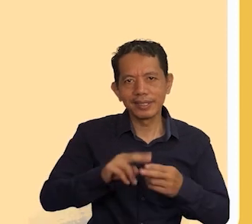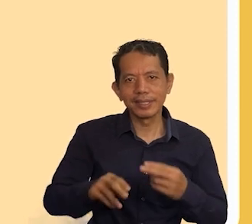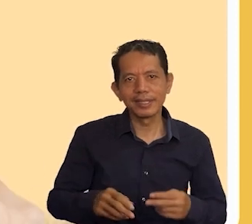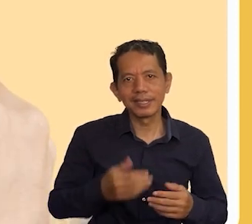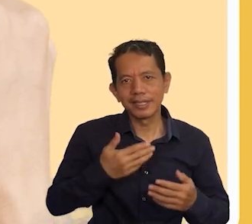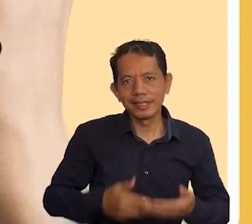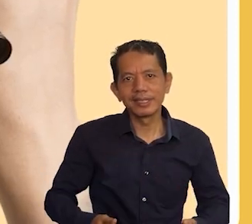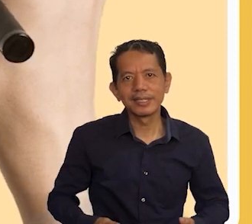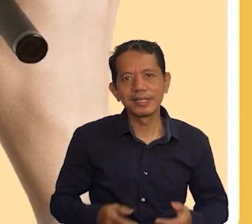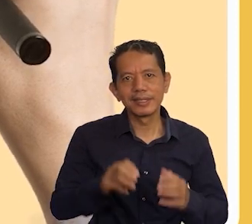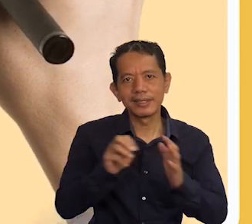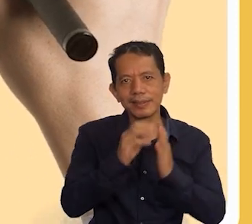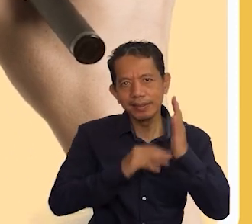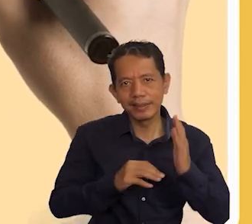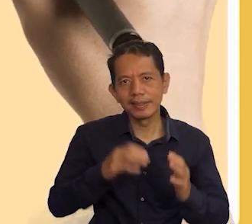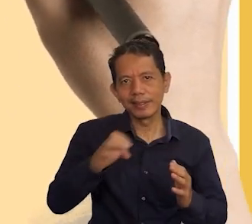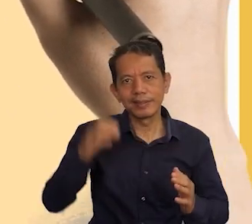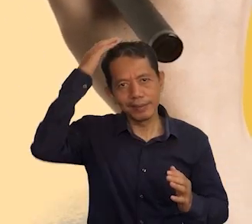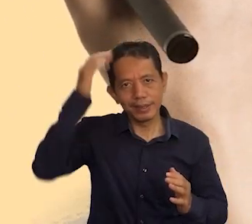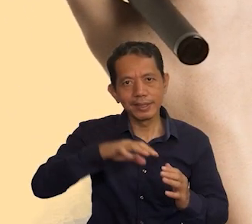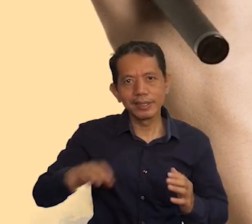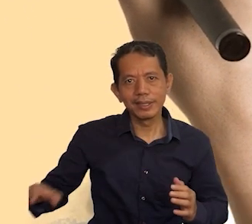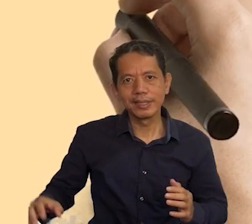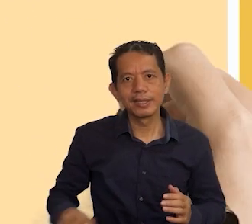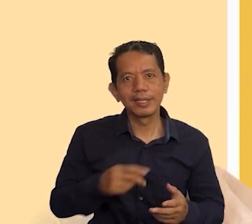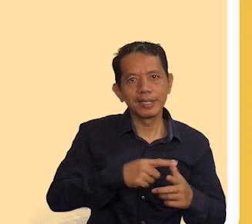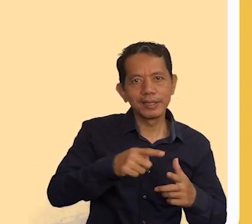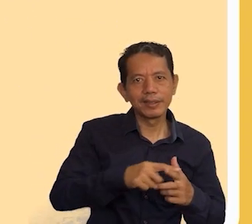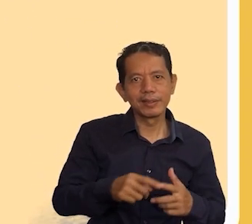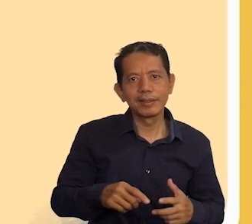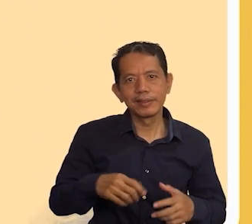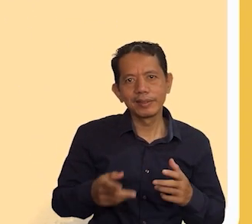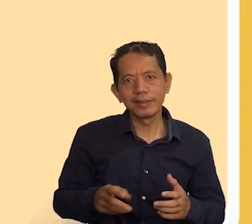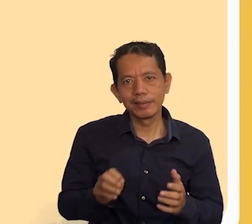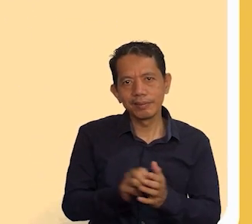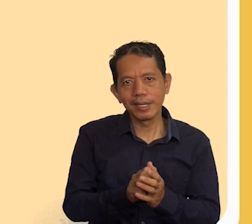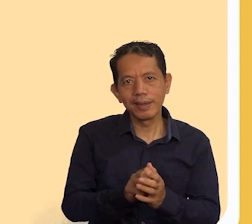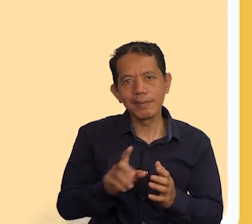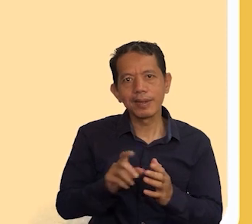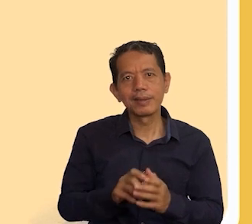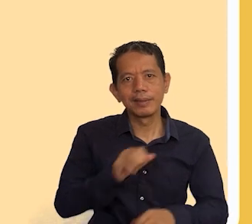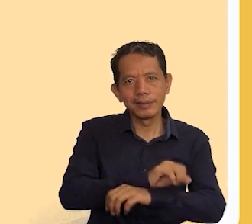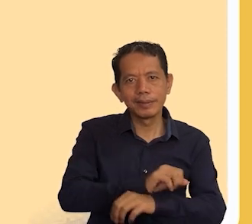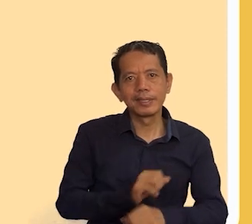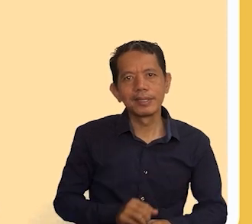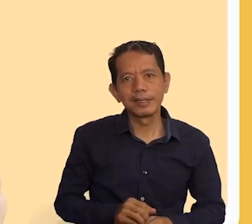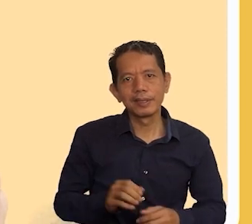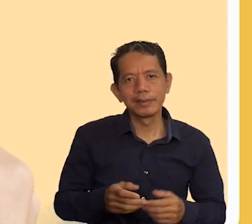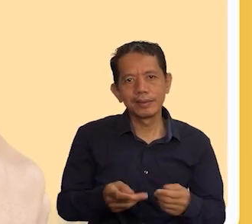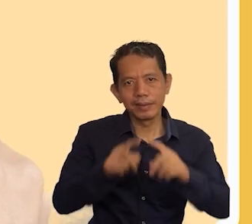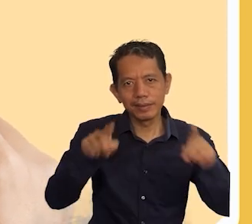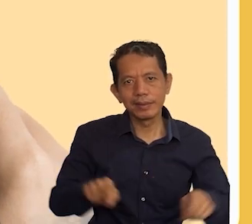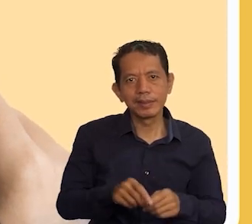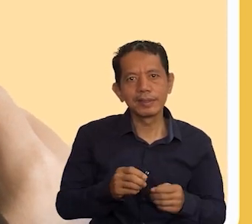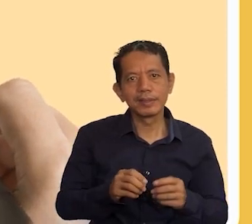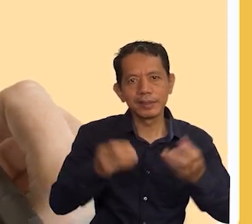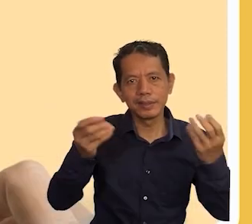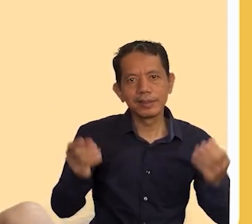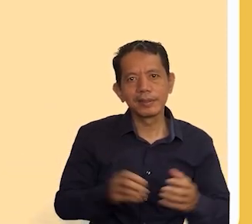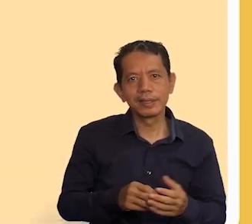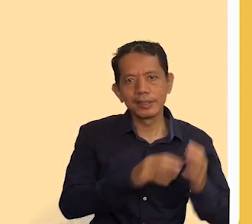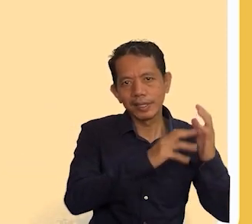mendaftar sebagai calon kepala daerah? Atau sedang melamar pekerjaan dan membutuhkan surat keterangan sebagai